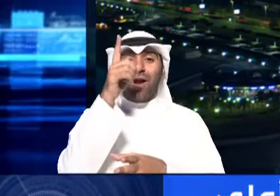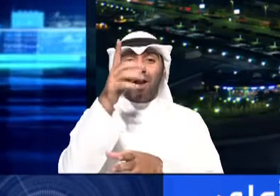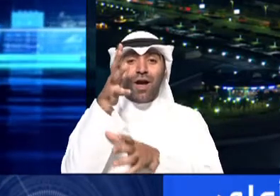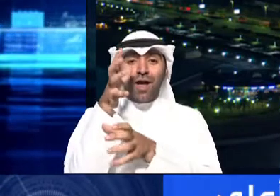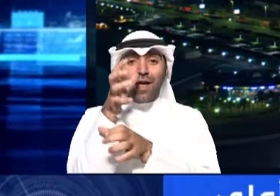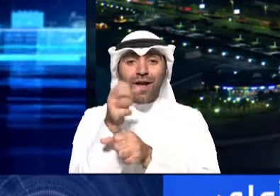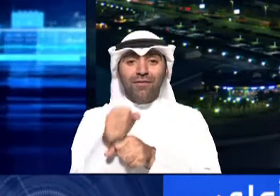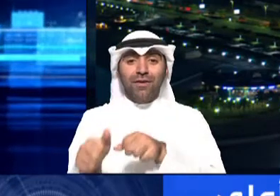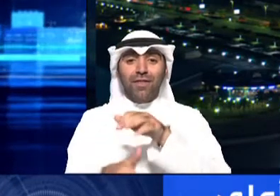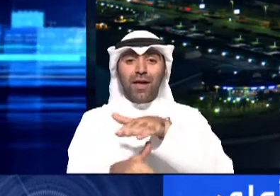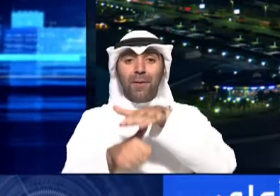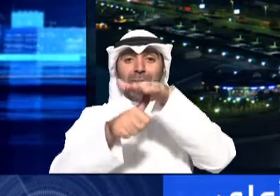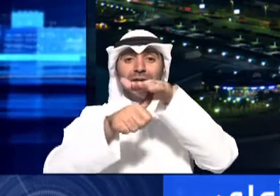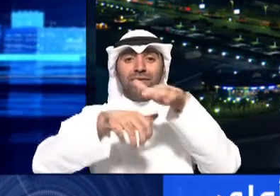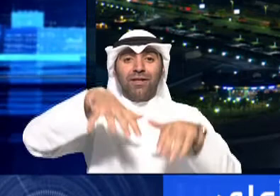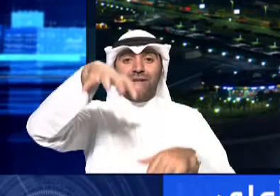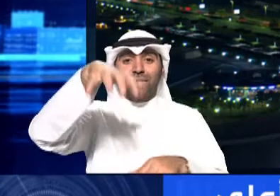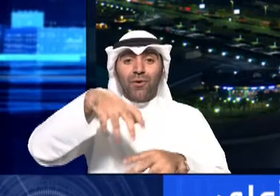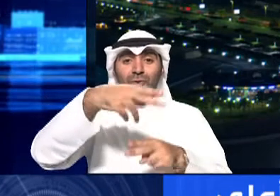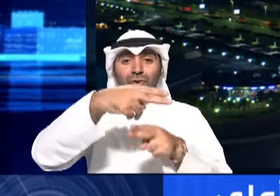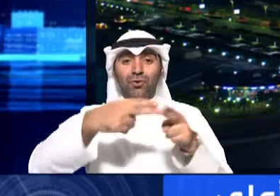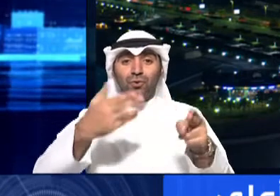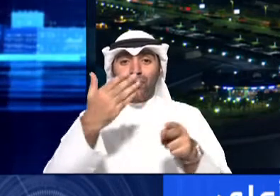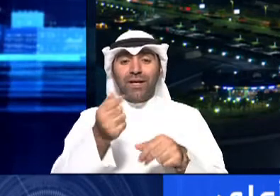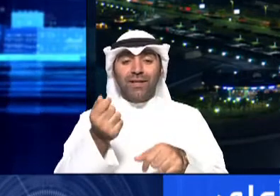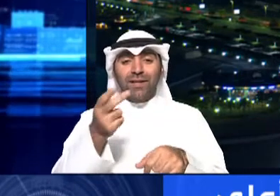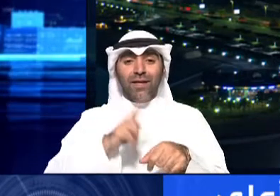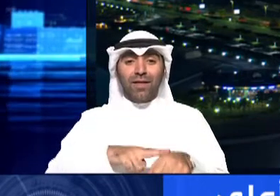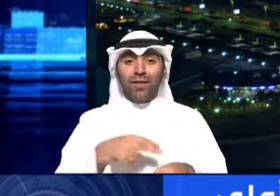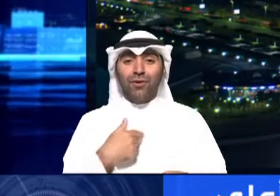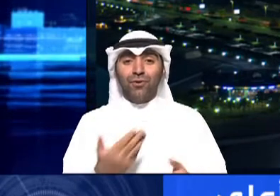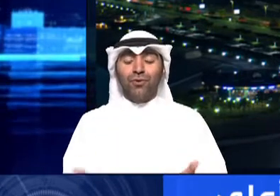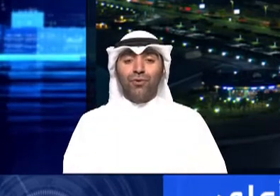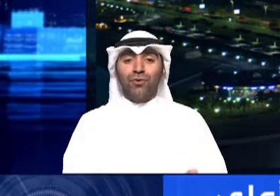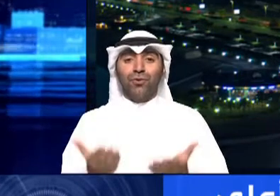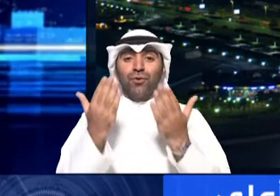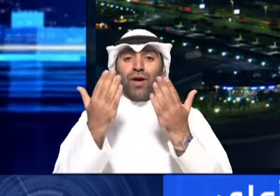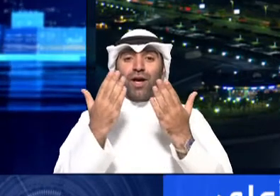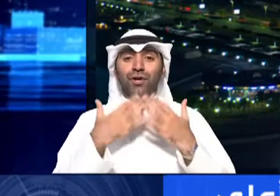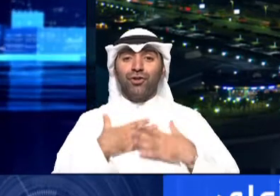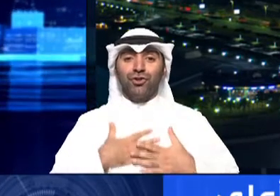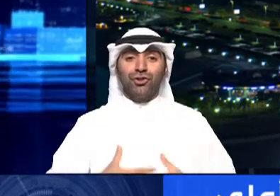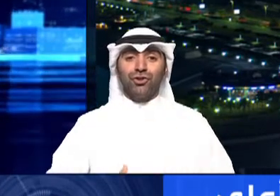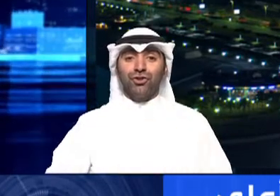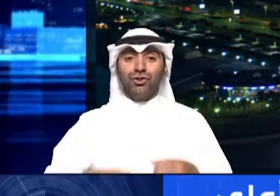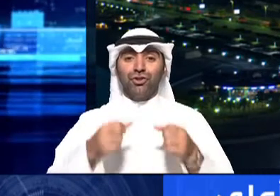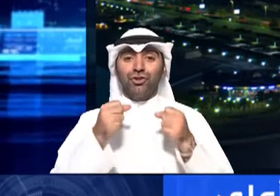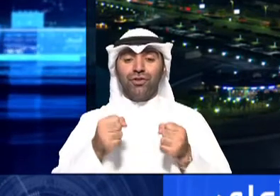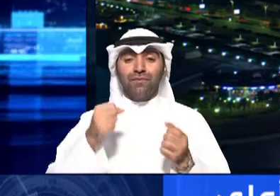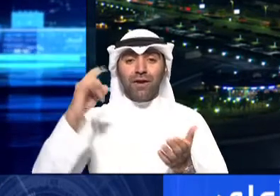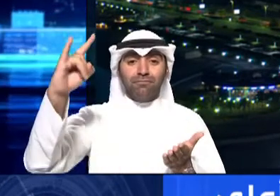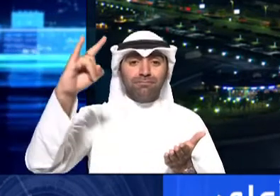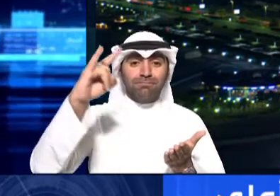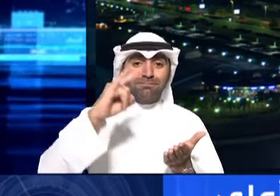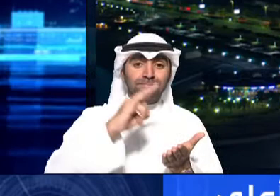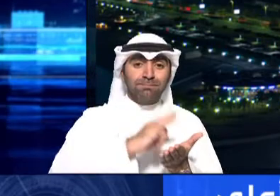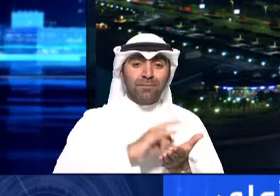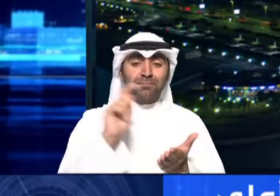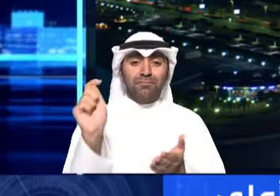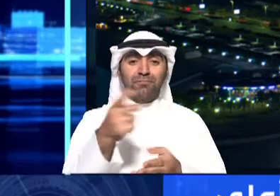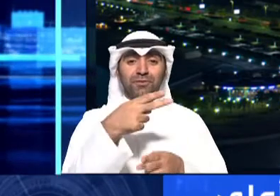غانما لما منحه لهذا الوطن ولما يستحق أن نمنحه نحن أبناؤه.